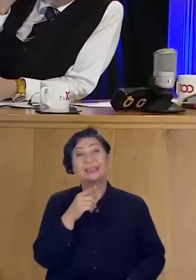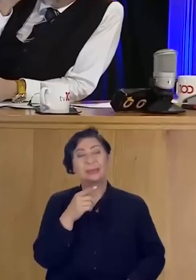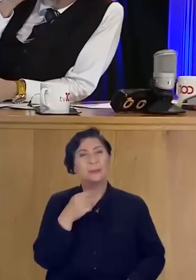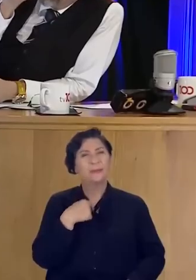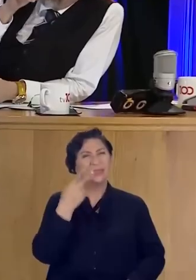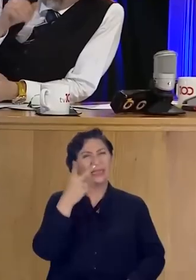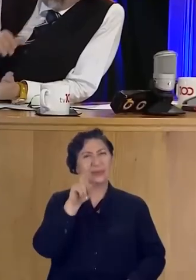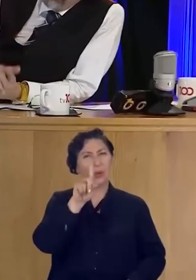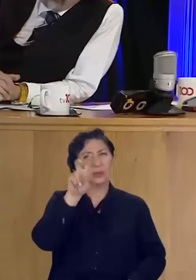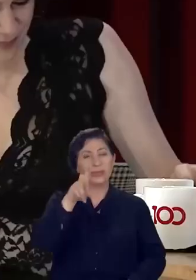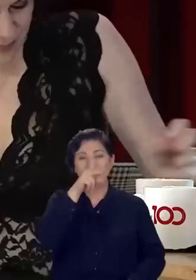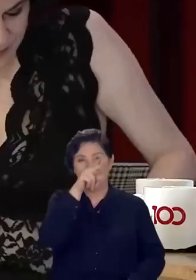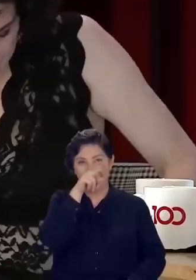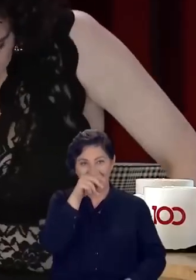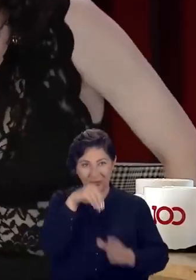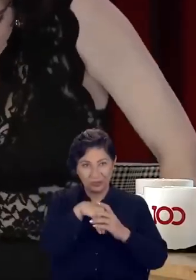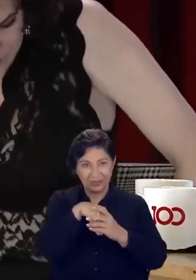Biz 2018 Mart'ta